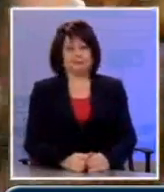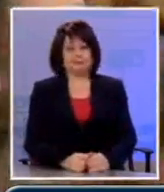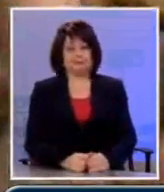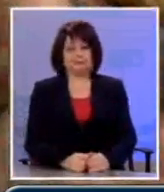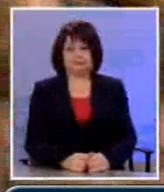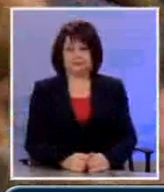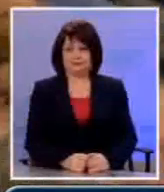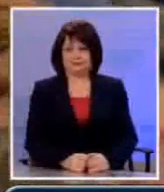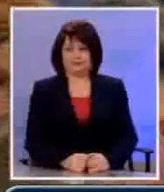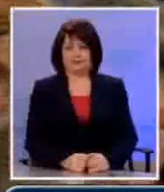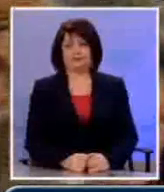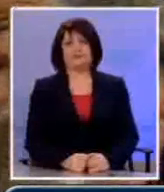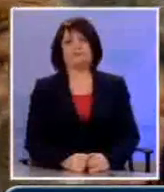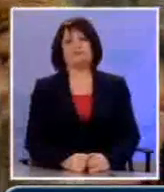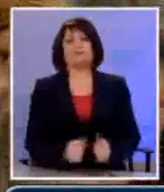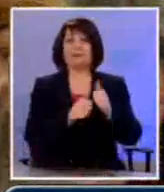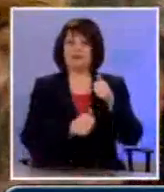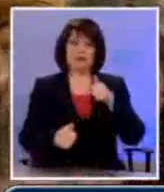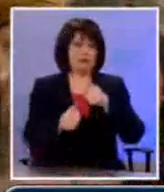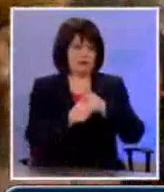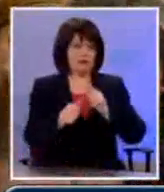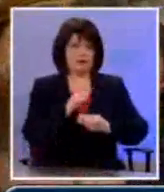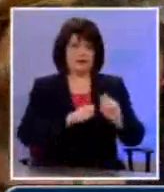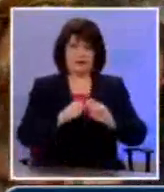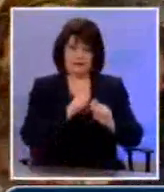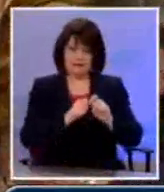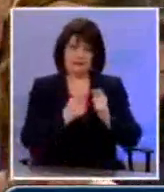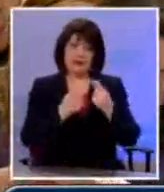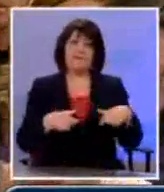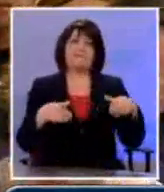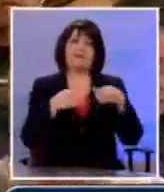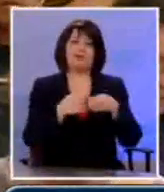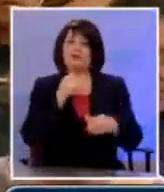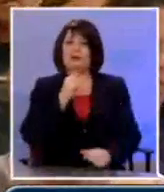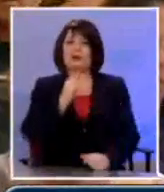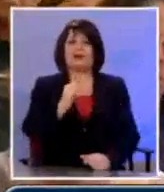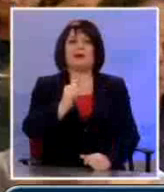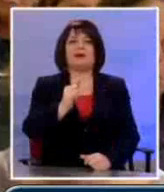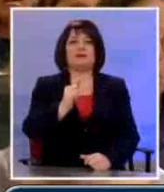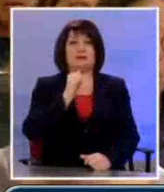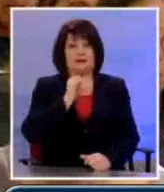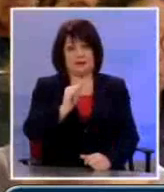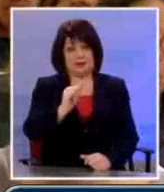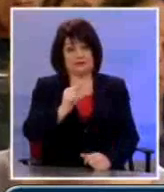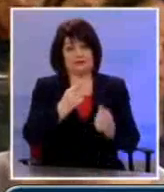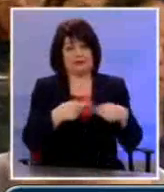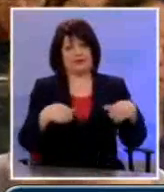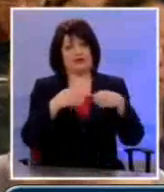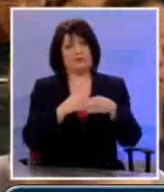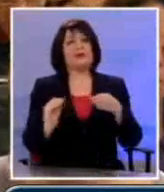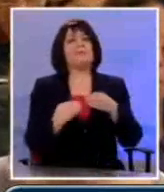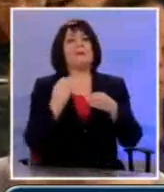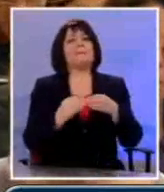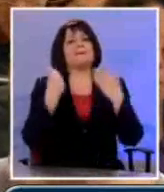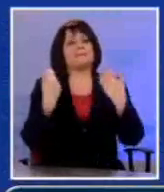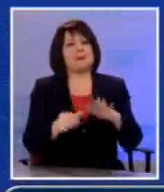Σε πρώτη προτεραιότητα συγκροτήθηκαν οι διαρκείς επιτροπές και εξέλεξαν τα